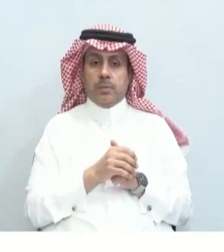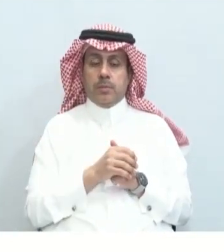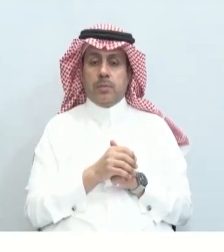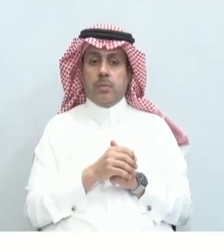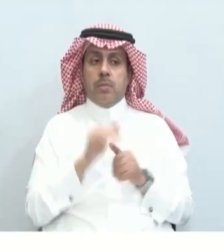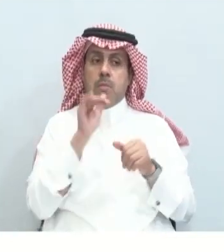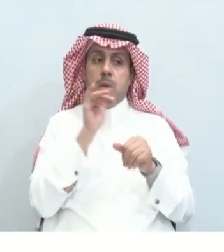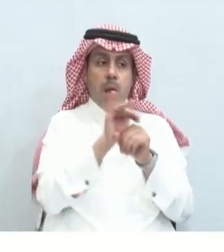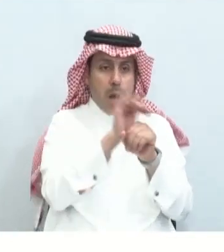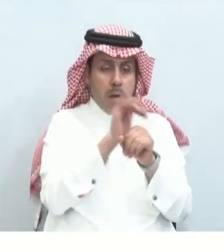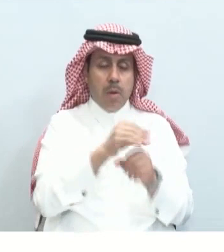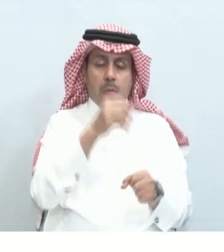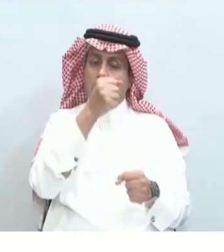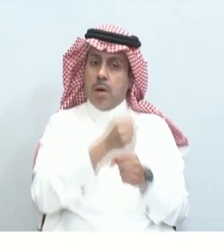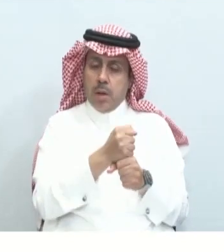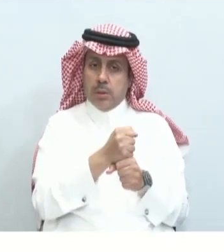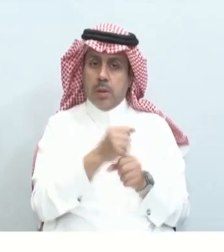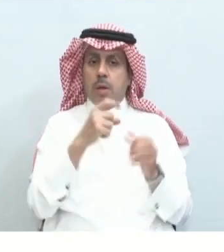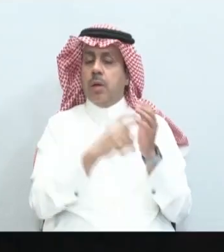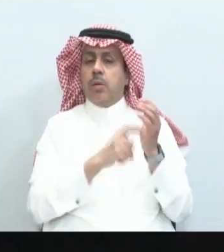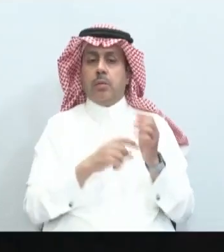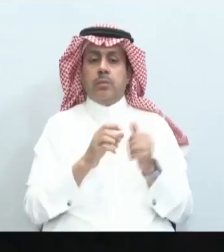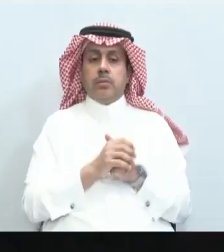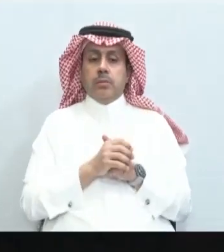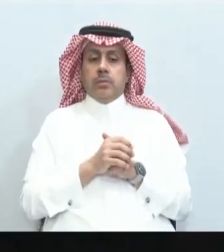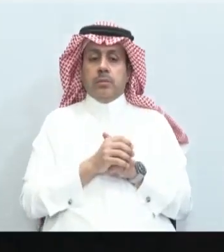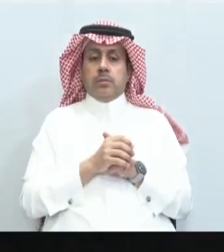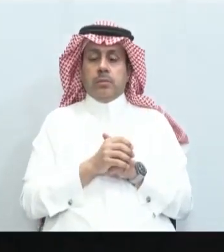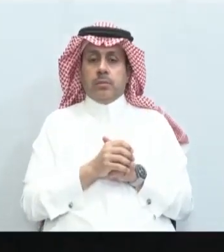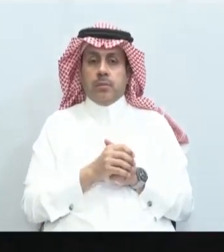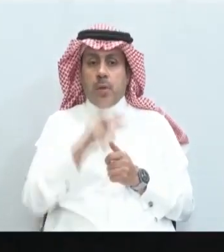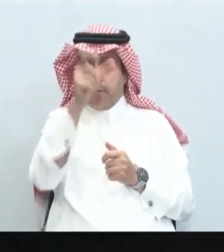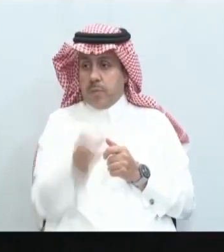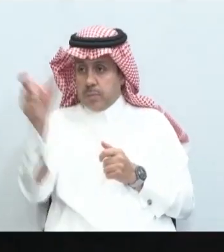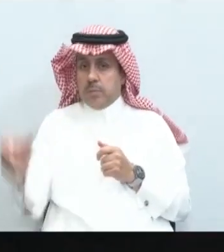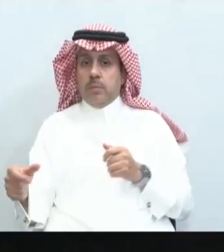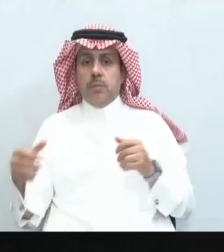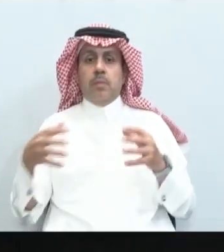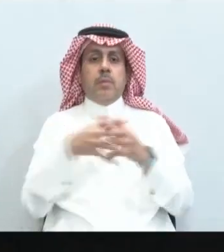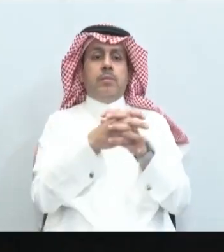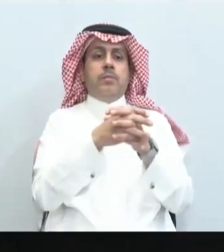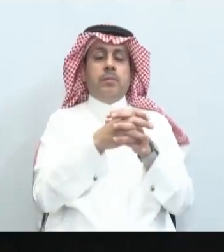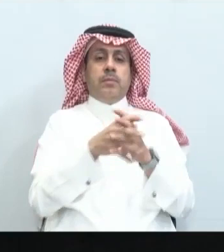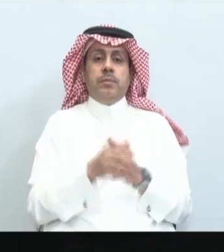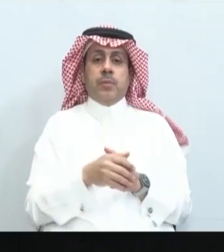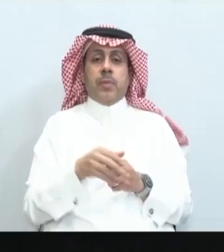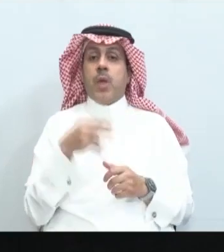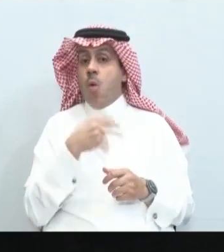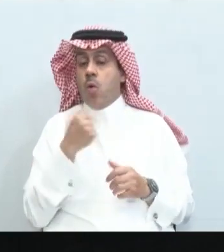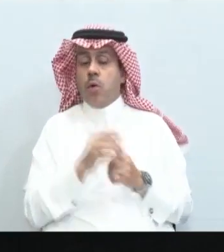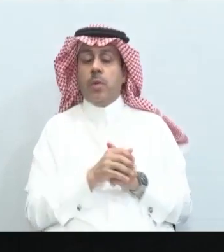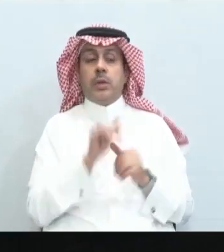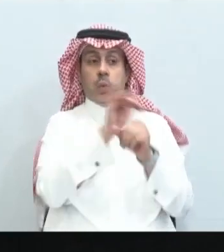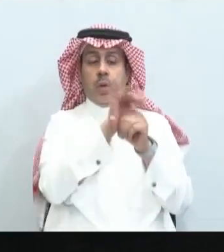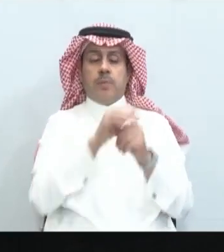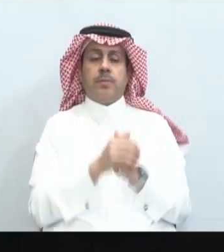بهذه القاعده القانونيه هم هل هم الافراد فيما بينهم او السلطه العامه